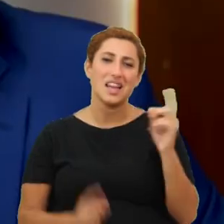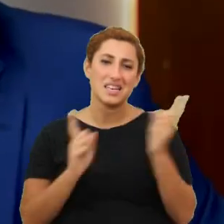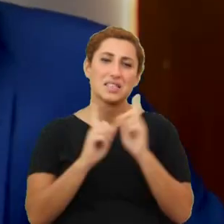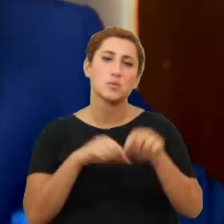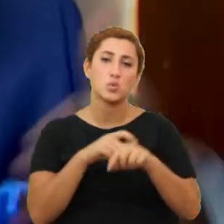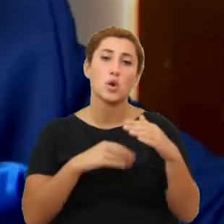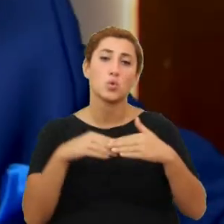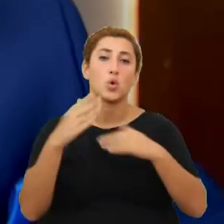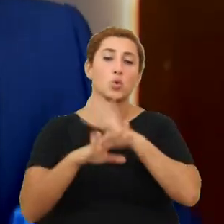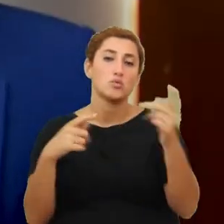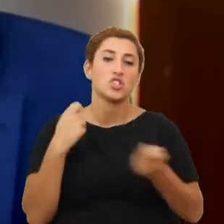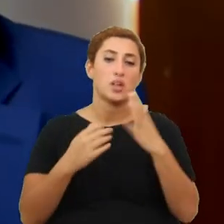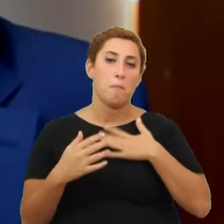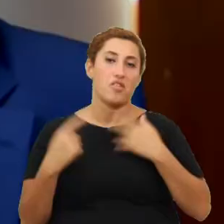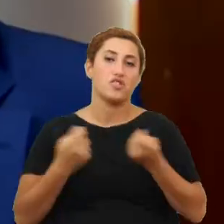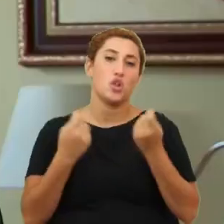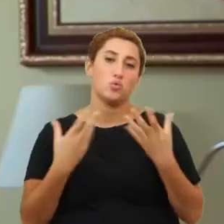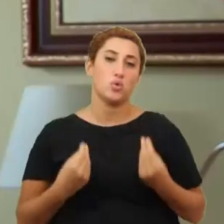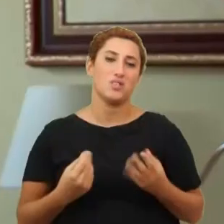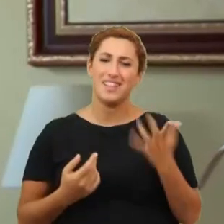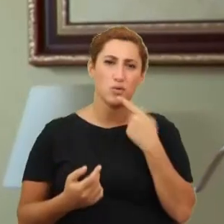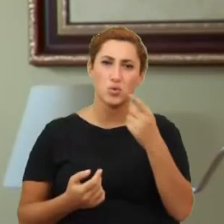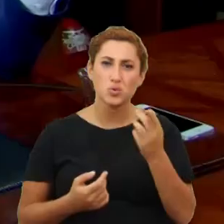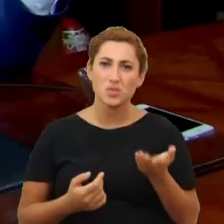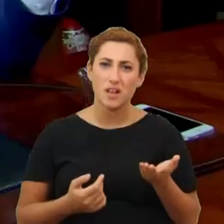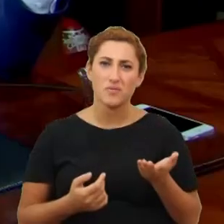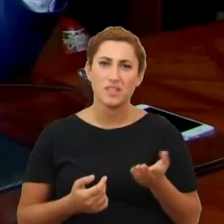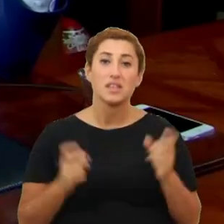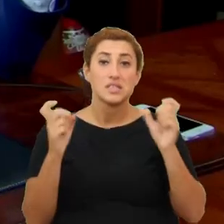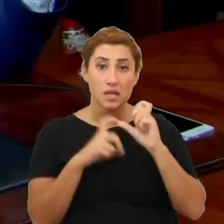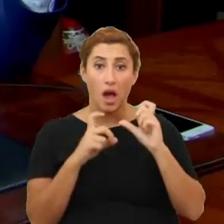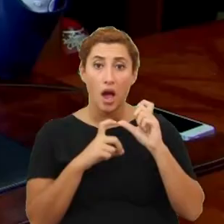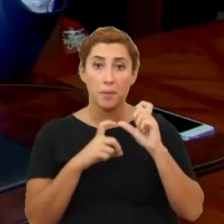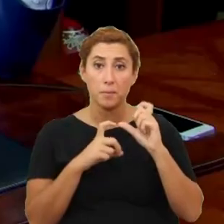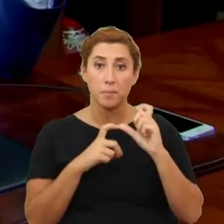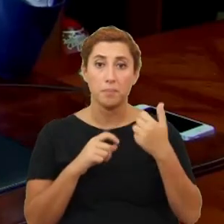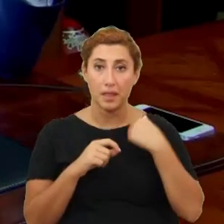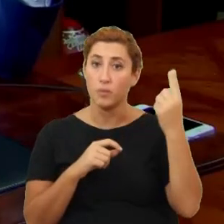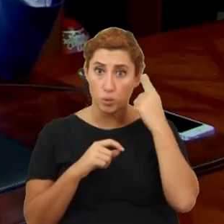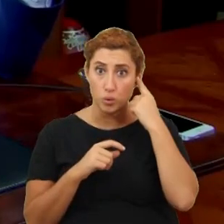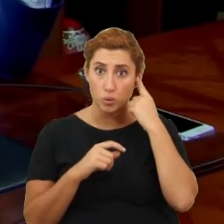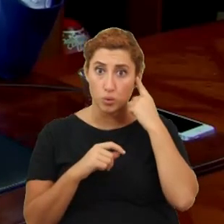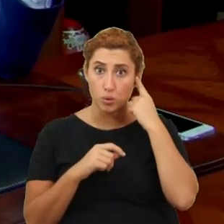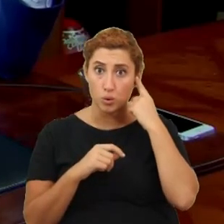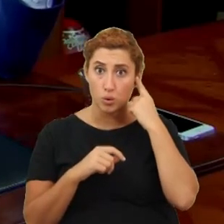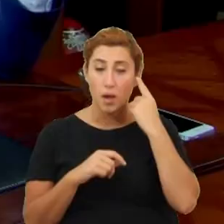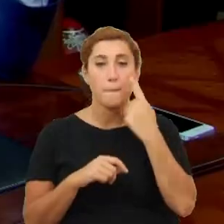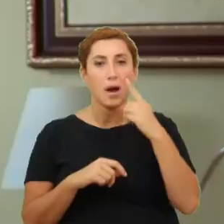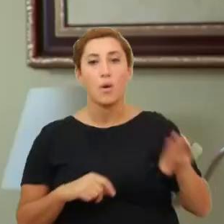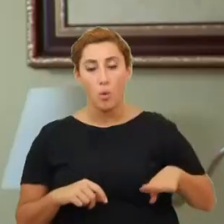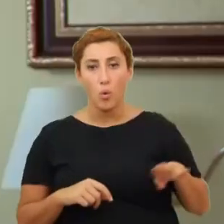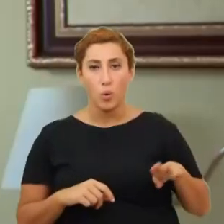bir süre sonra bütün şirket bana çalışıyor olacak. Ne diyorsun sen ya? Sarp, beni duydun. Bak